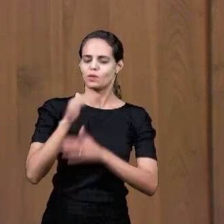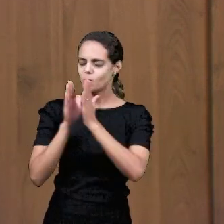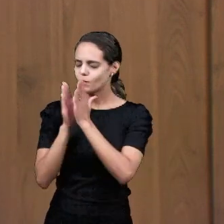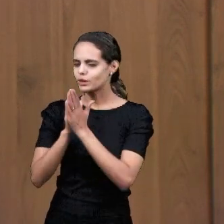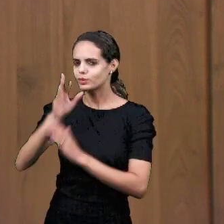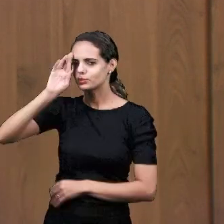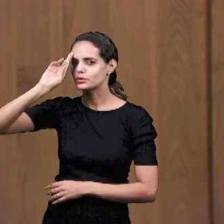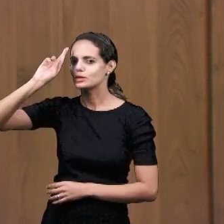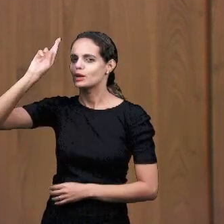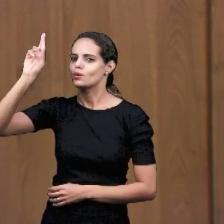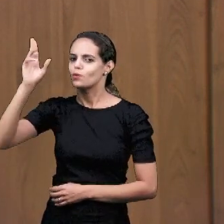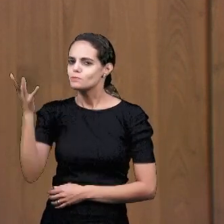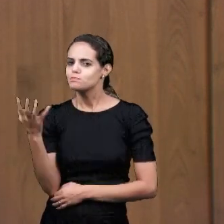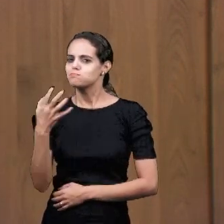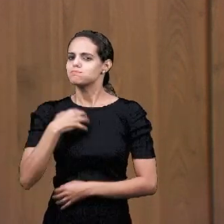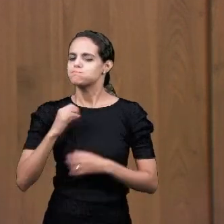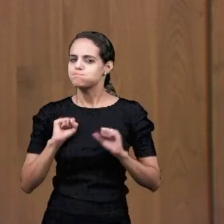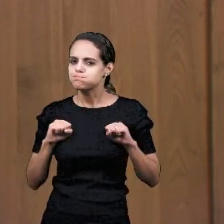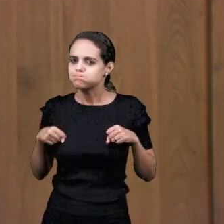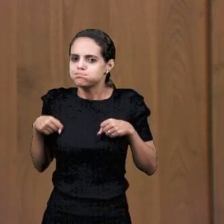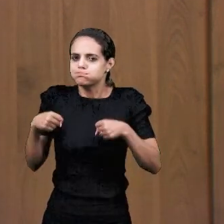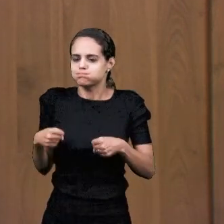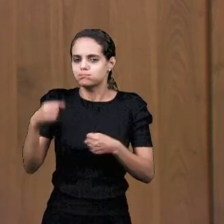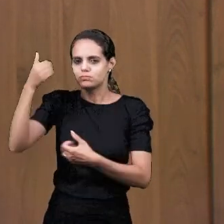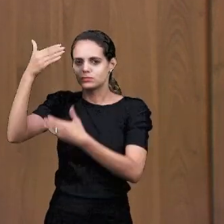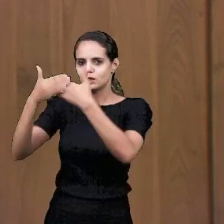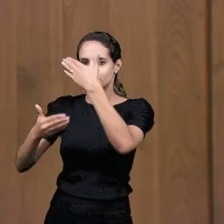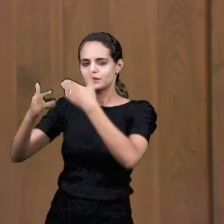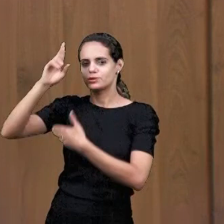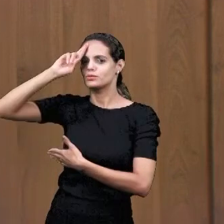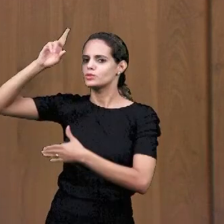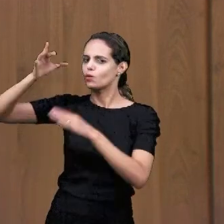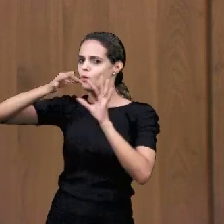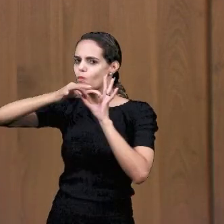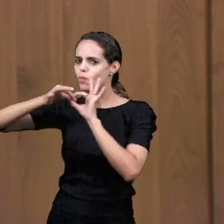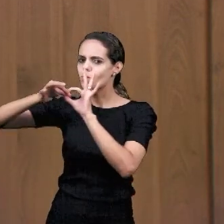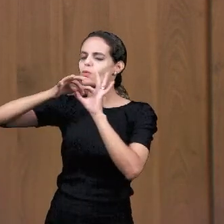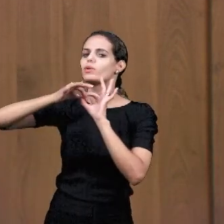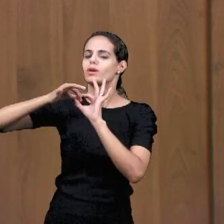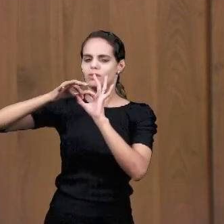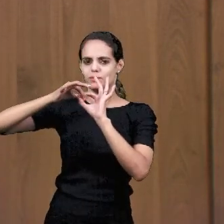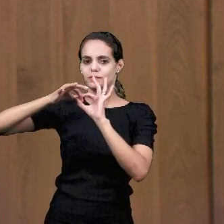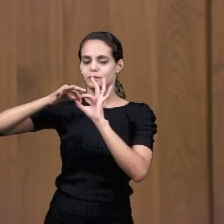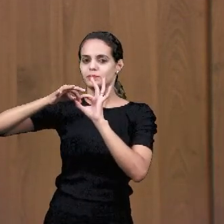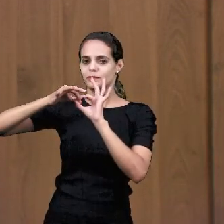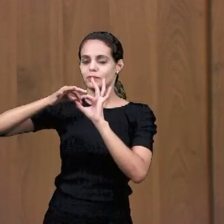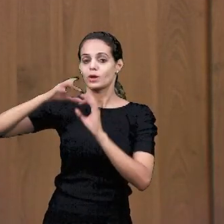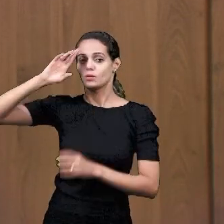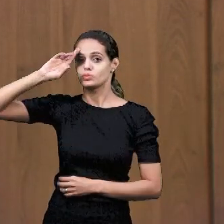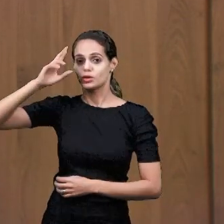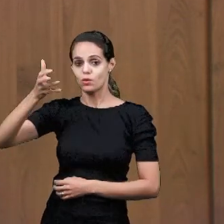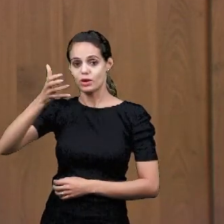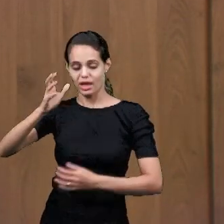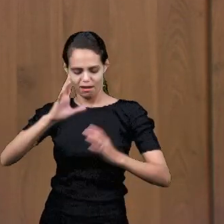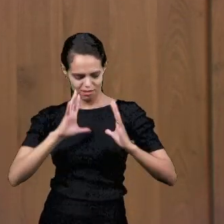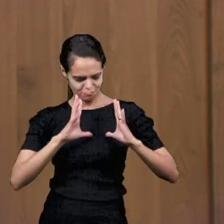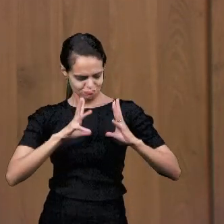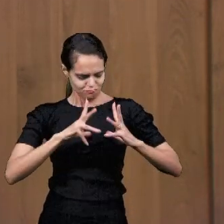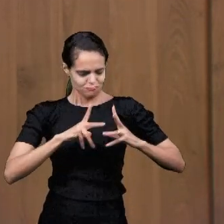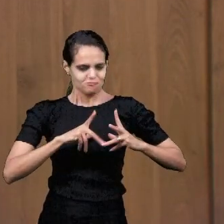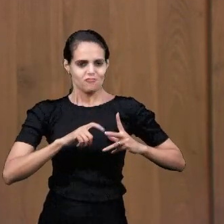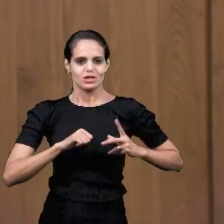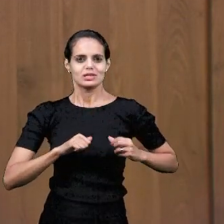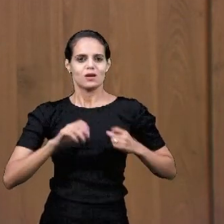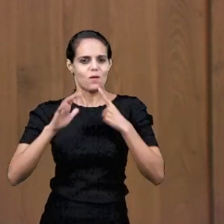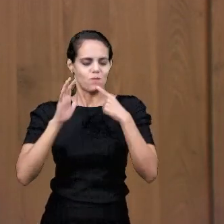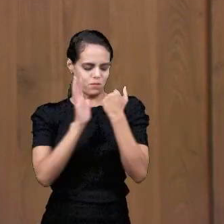la présence du Seigneur. Nous avons donné cette expérience d'avoir un cœur pur devant le Seigneur. Joseph, malgré le